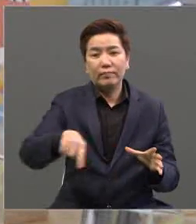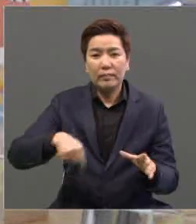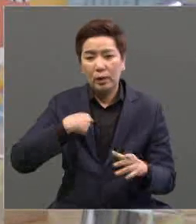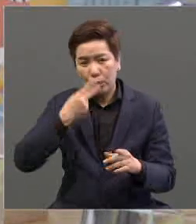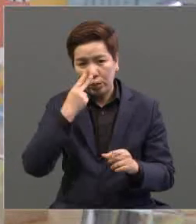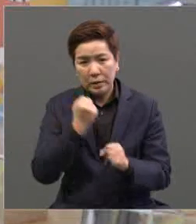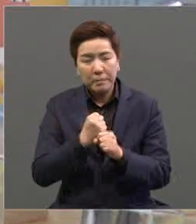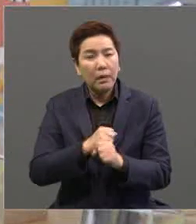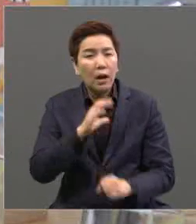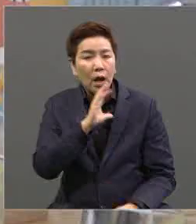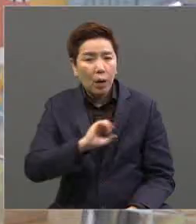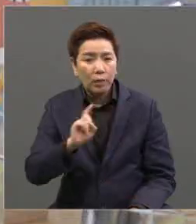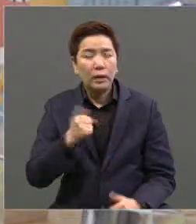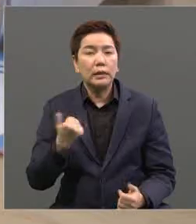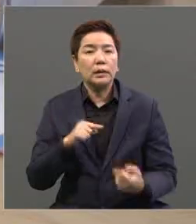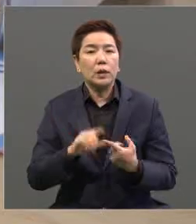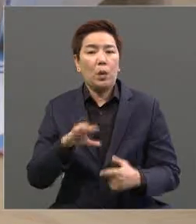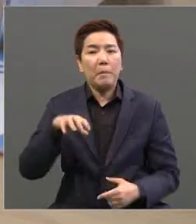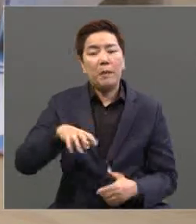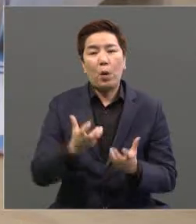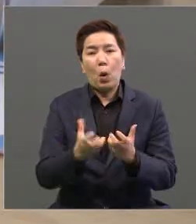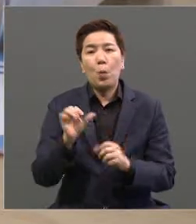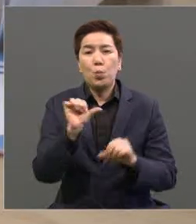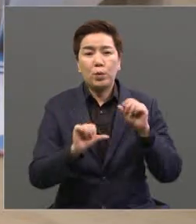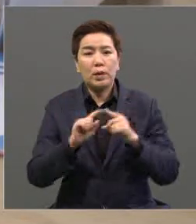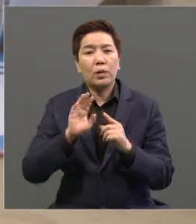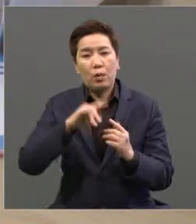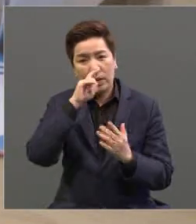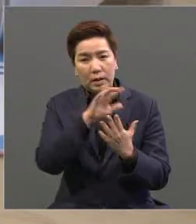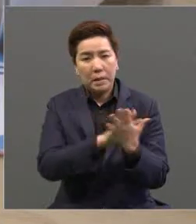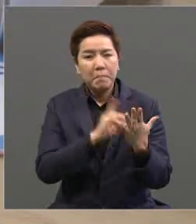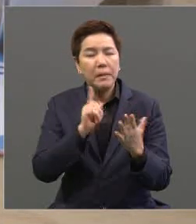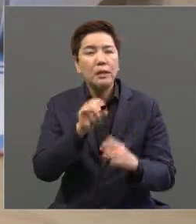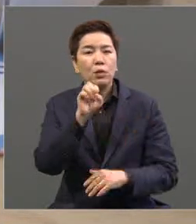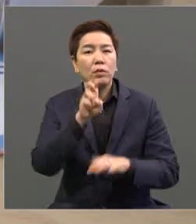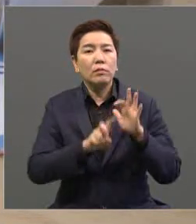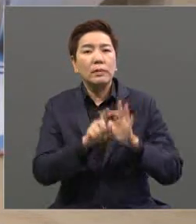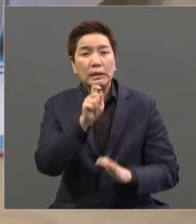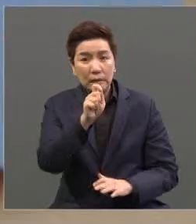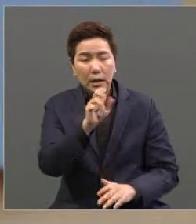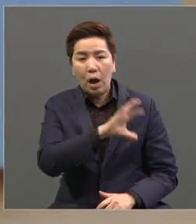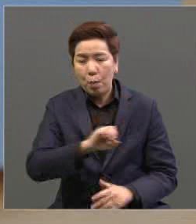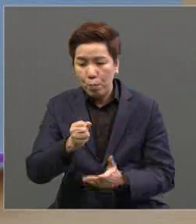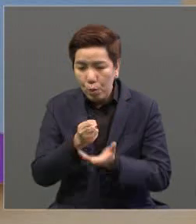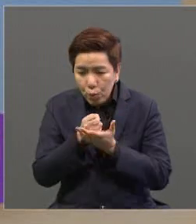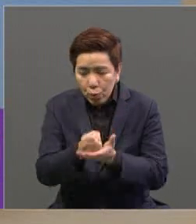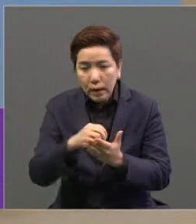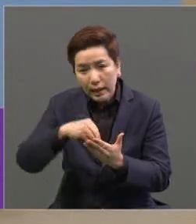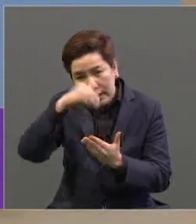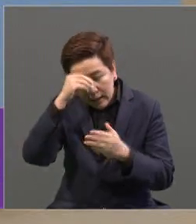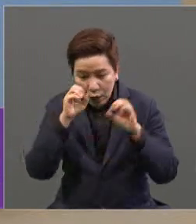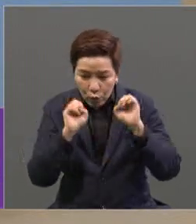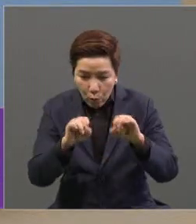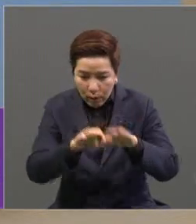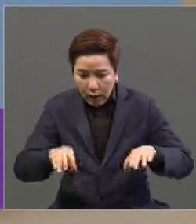เนี่ยได้ถูกพัฒนาโดยองค์การพิพิธภัณฑ์วิทยาศาสตร์แห่งชาติให้เป็นสื่อหรือเครื่องมือที่จะช่วยในเรื่องของการเรียนการสอน